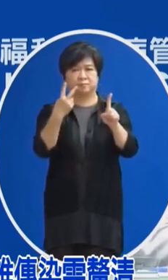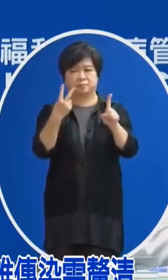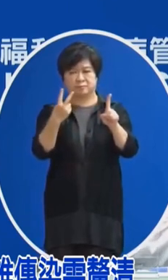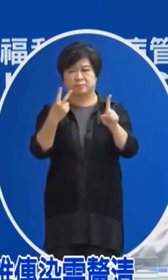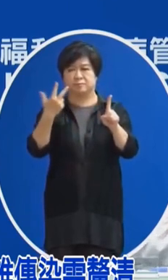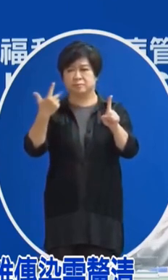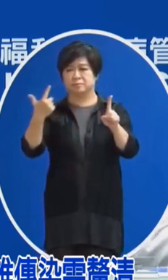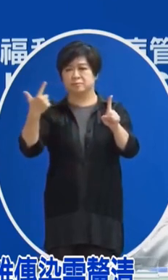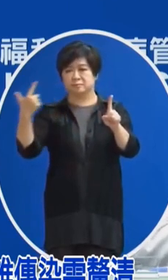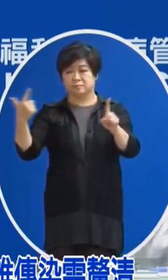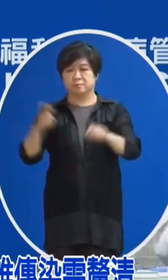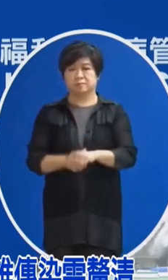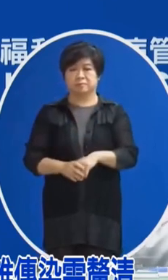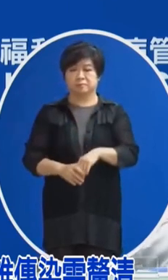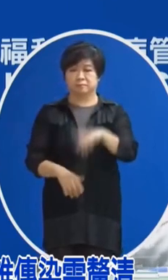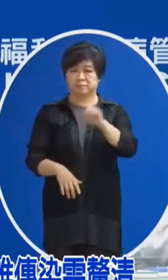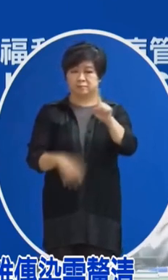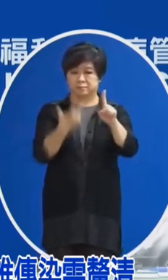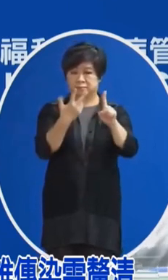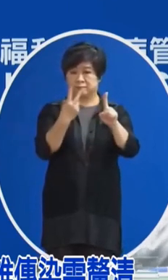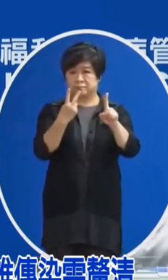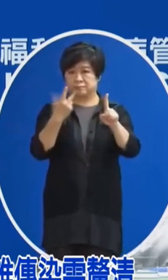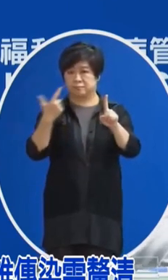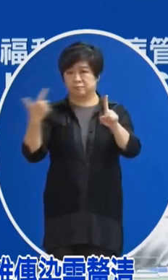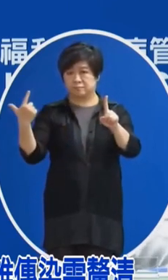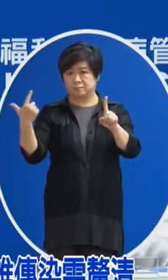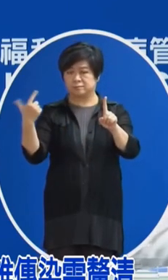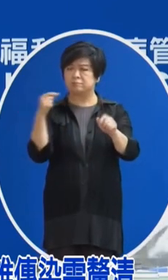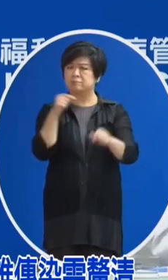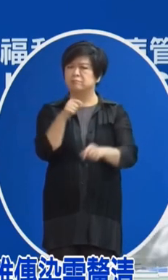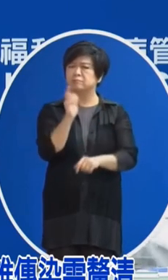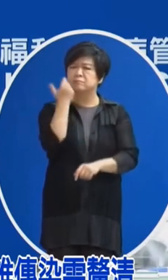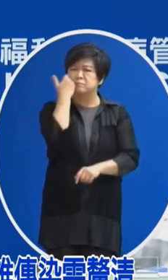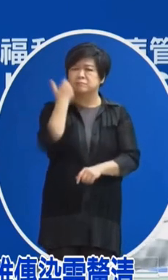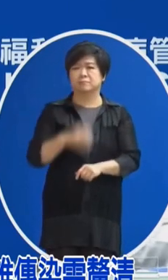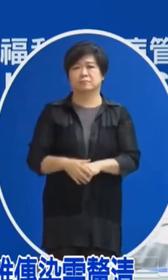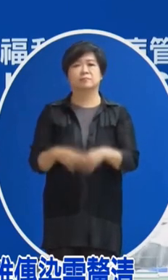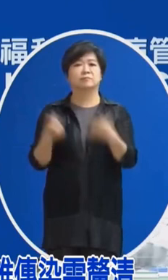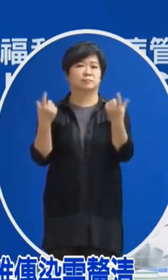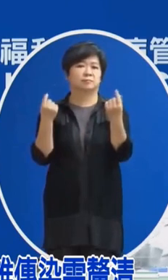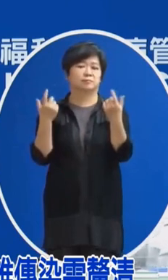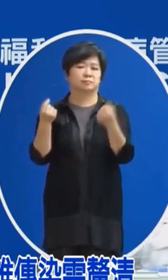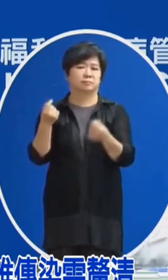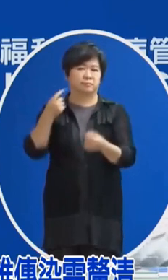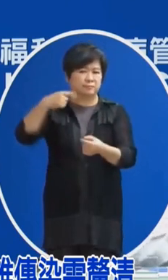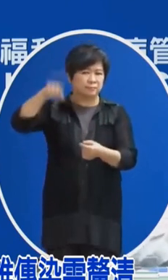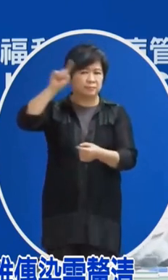17266，哦，那17266哈，它主要加是一个，还是一样跟我们的